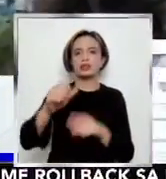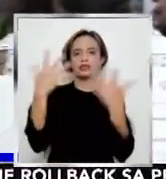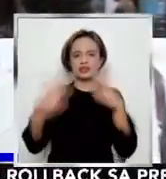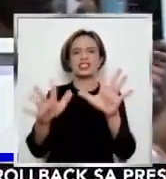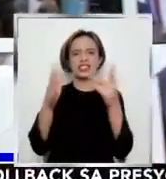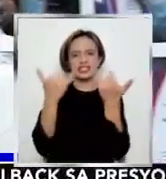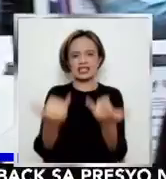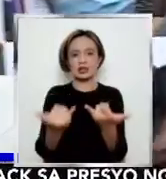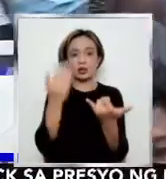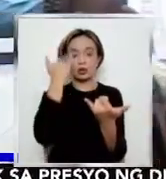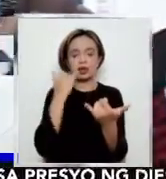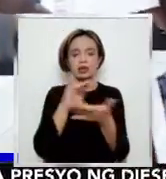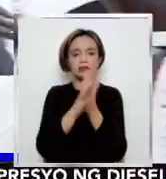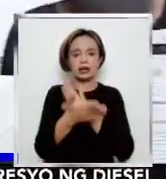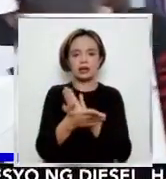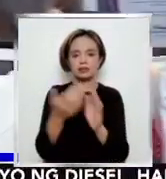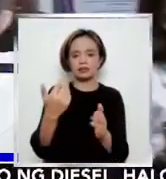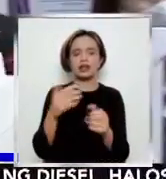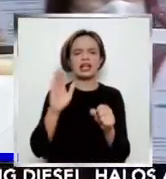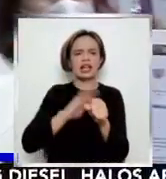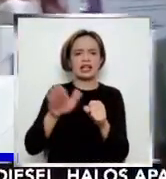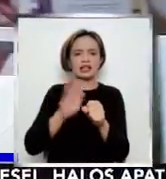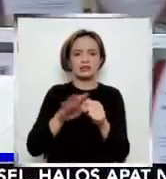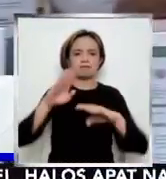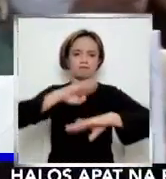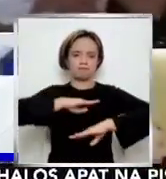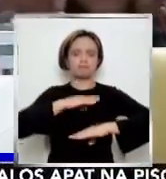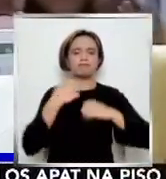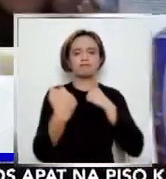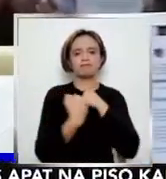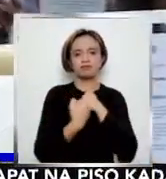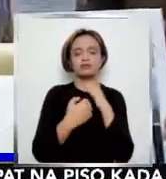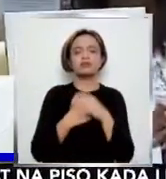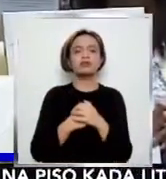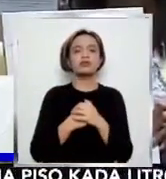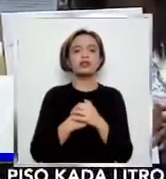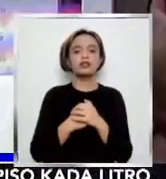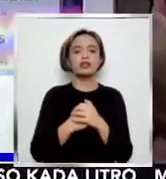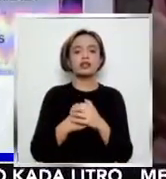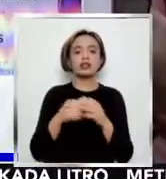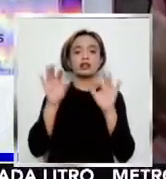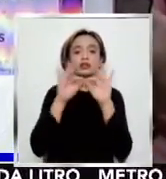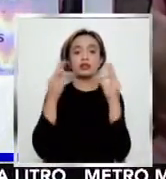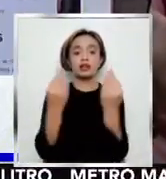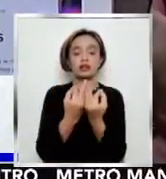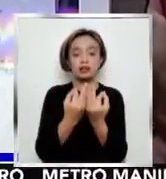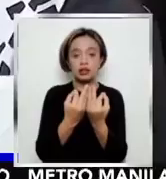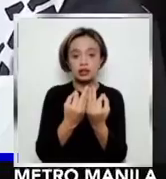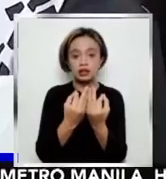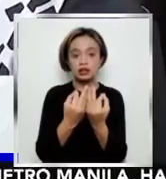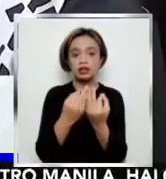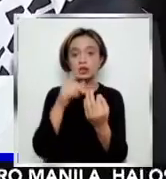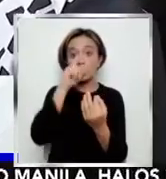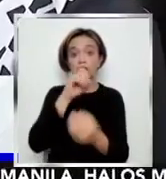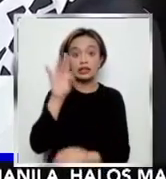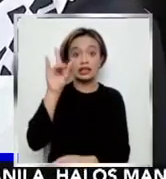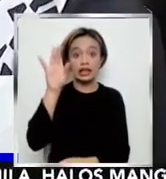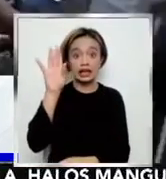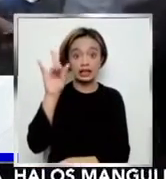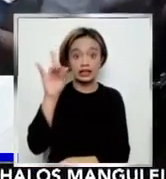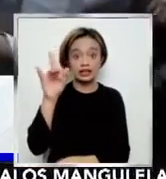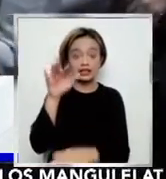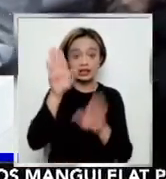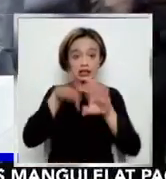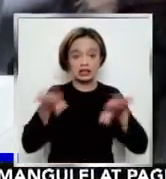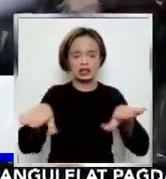maging self-sufficient. Maaari rin mag-graduate sa programa ang mga pamilyang lagpas 18-year-old na ang anak. Ang pagtatapos ng